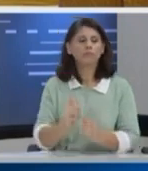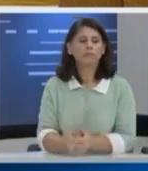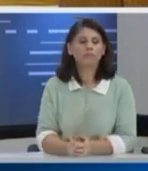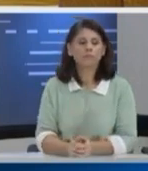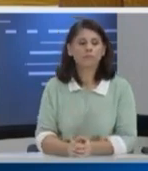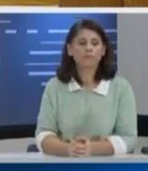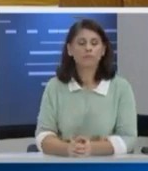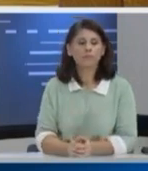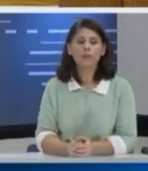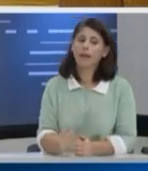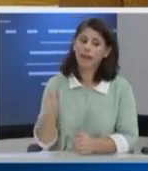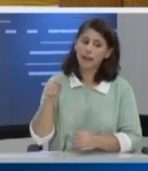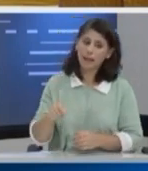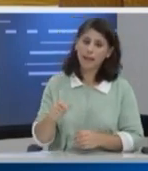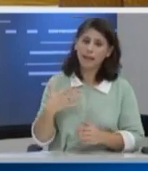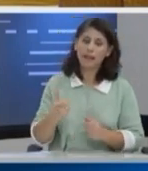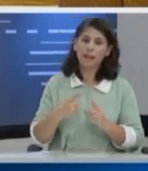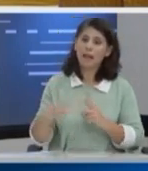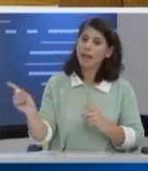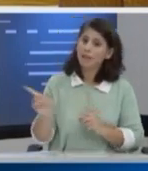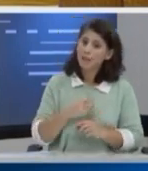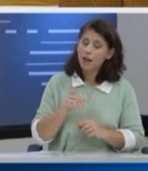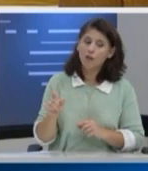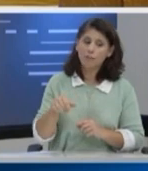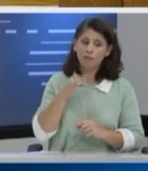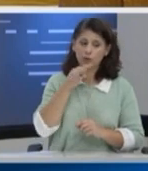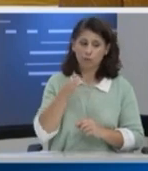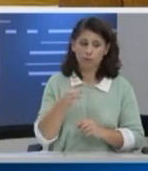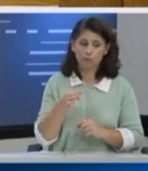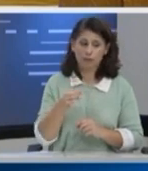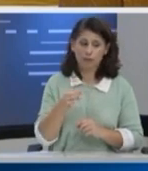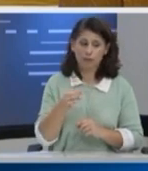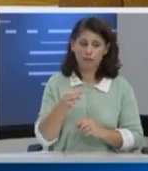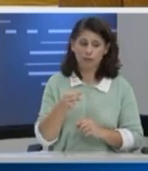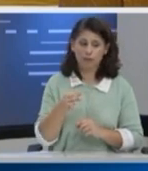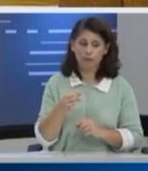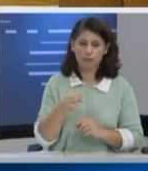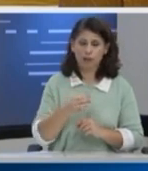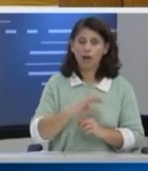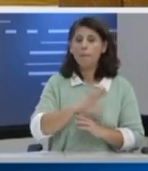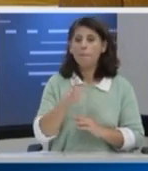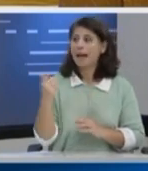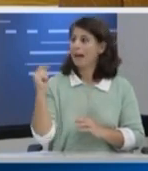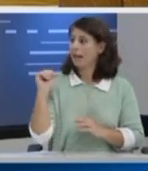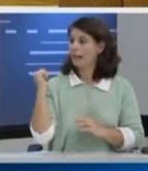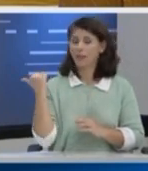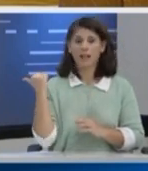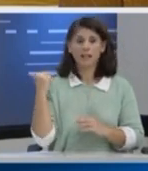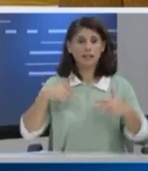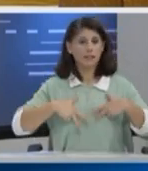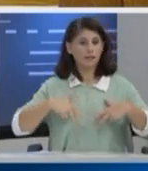Και εκεί βρίσκεται και η διαφορά τους με την τοποθέτηση του μέχρι χθες